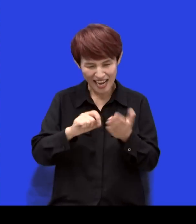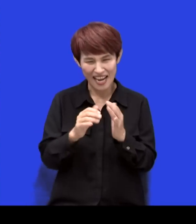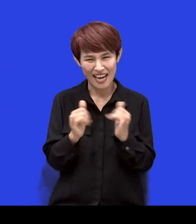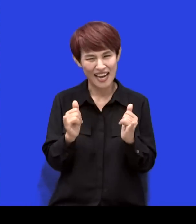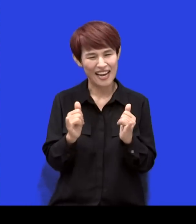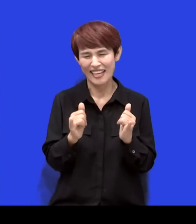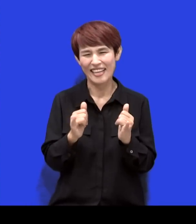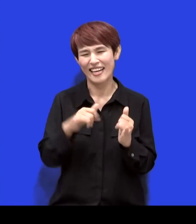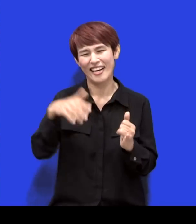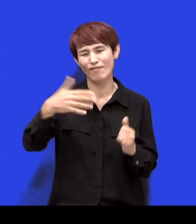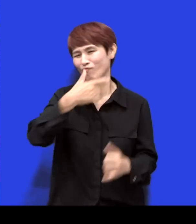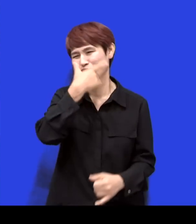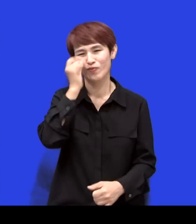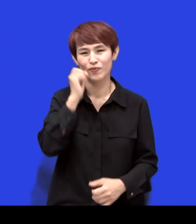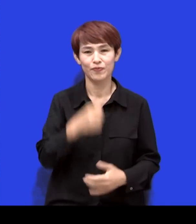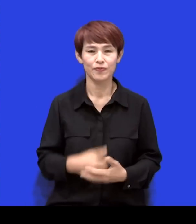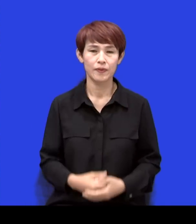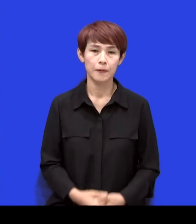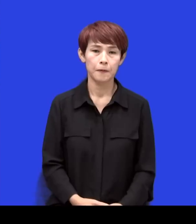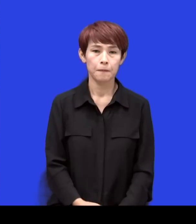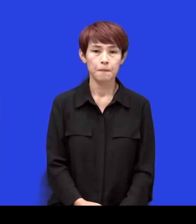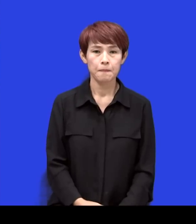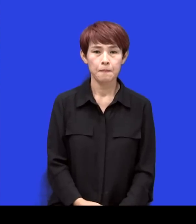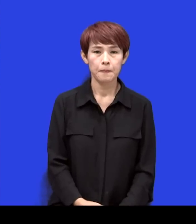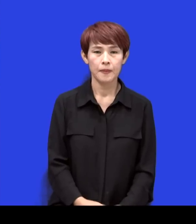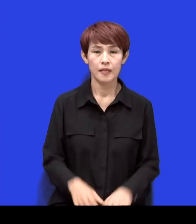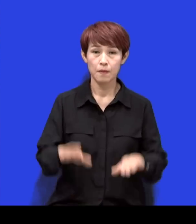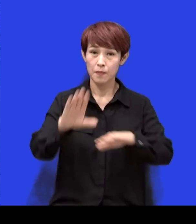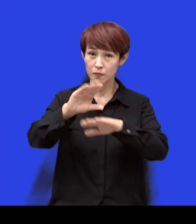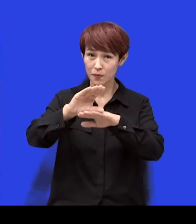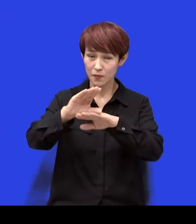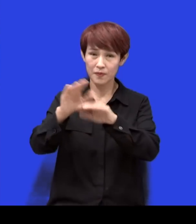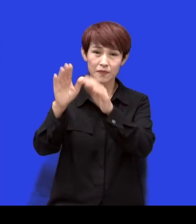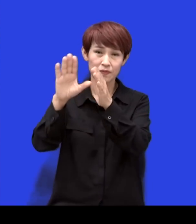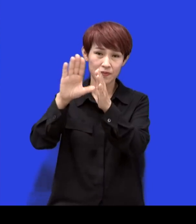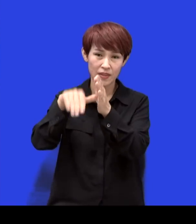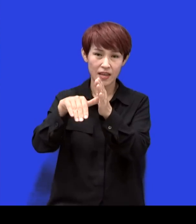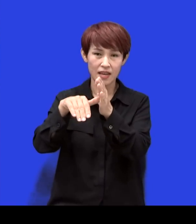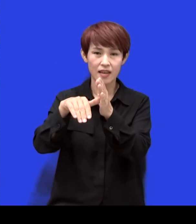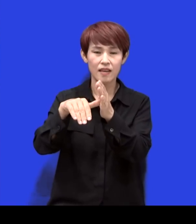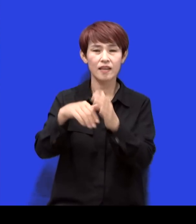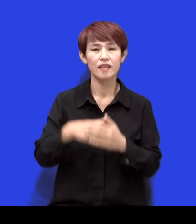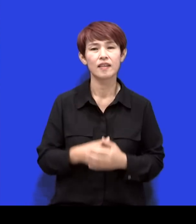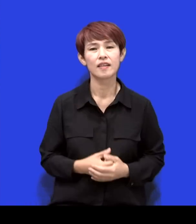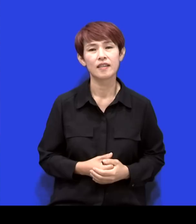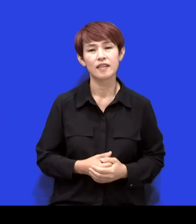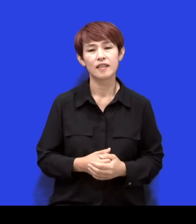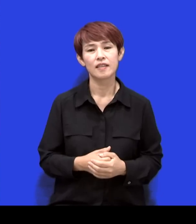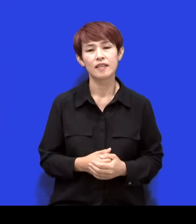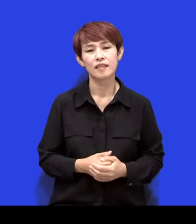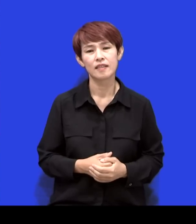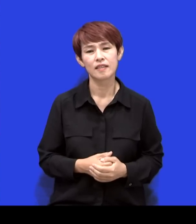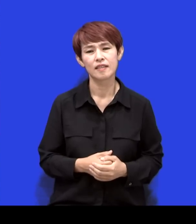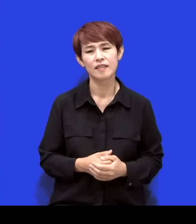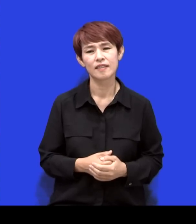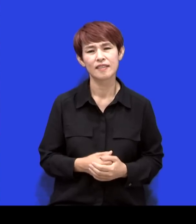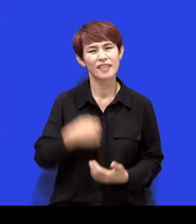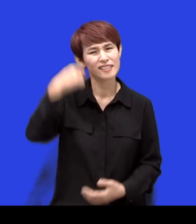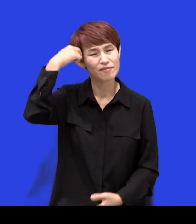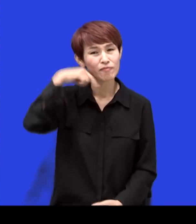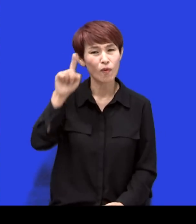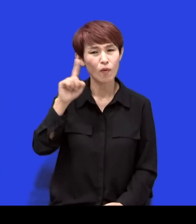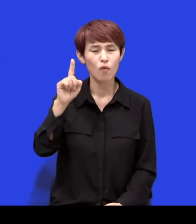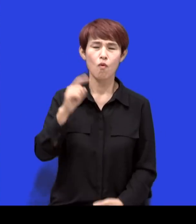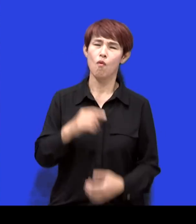부끄러운데 그러니까 저는 사실 이 새롭게 하소서를 하면서 중간 되게 그런 걸 느낄 때가